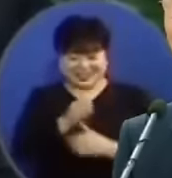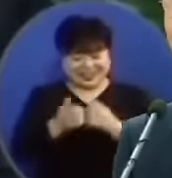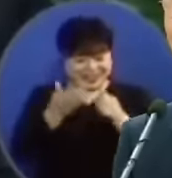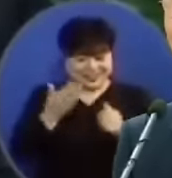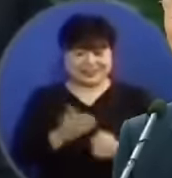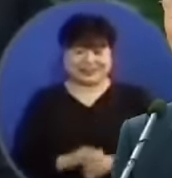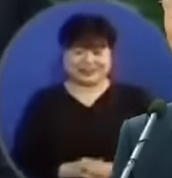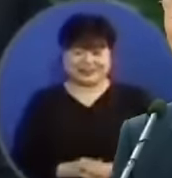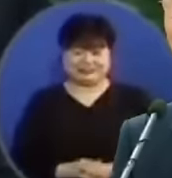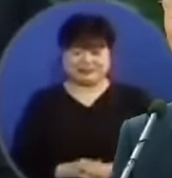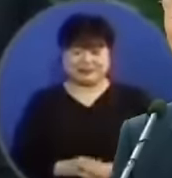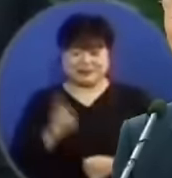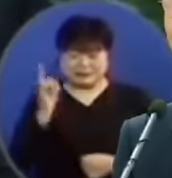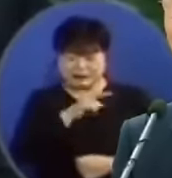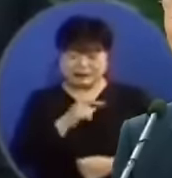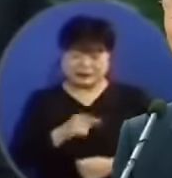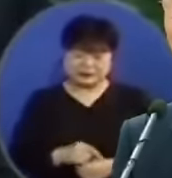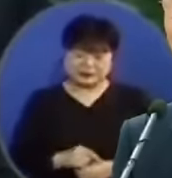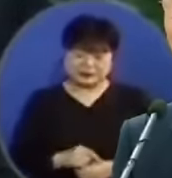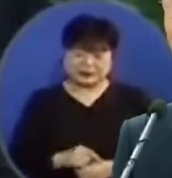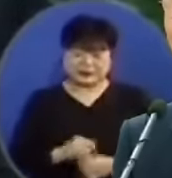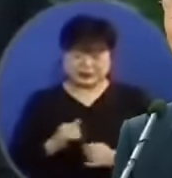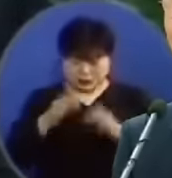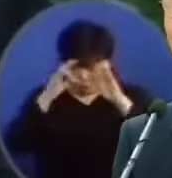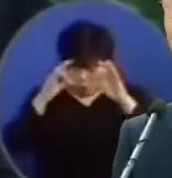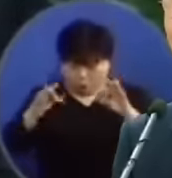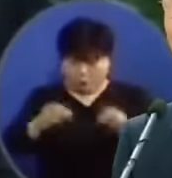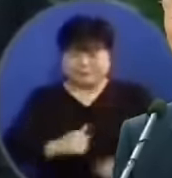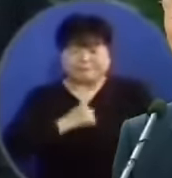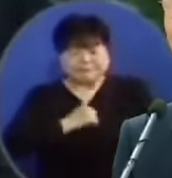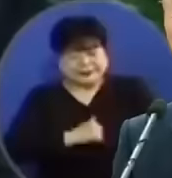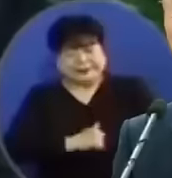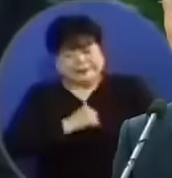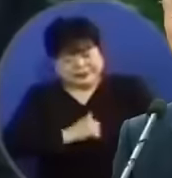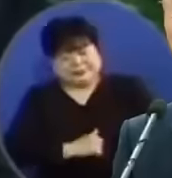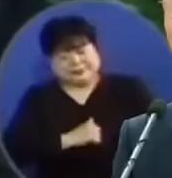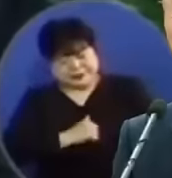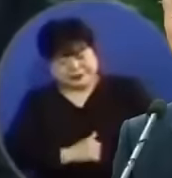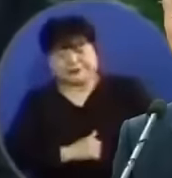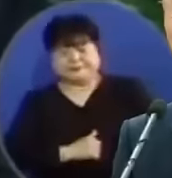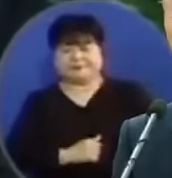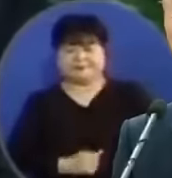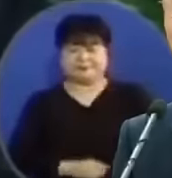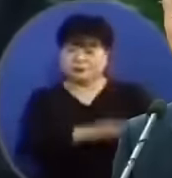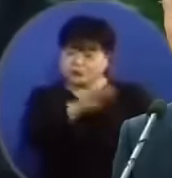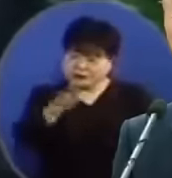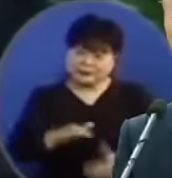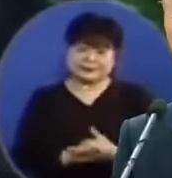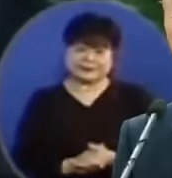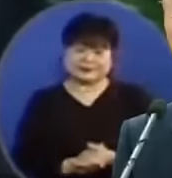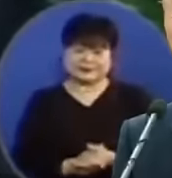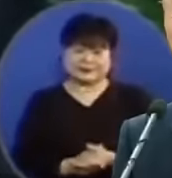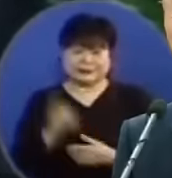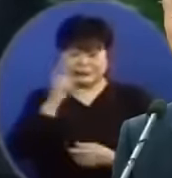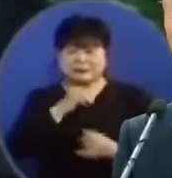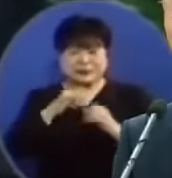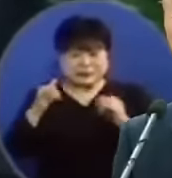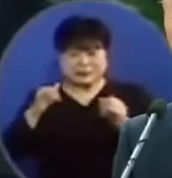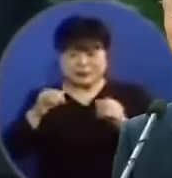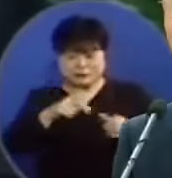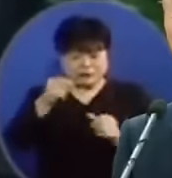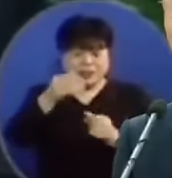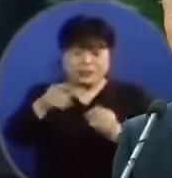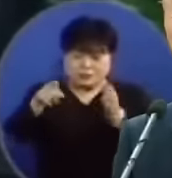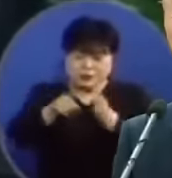하나님이 못되게 구는 인생들을 그렇게 오래 참고 견디고 그리고 우리 못된 인생들을